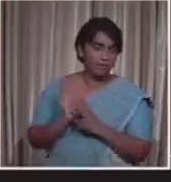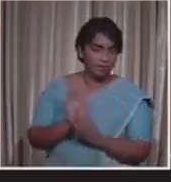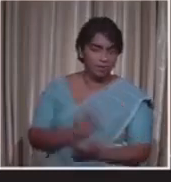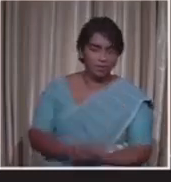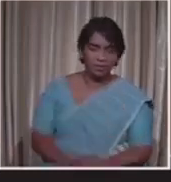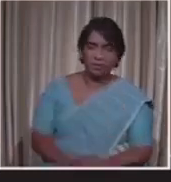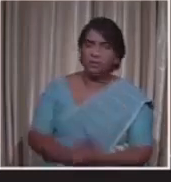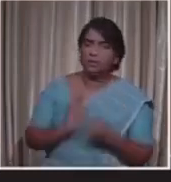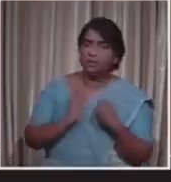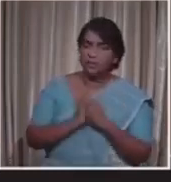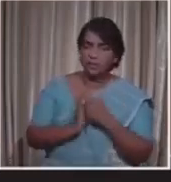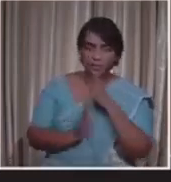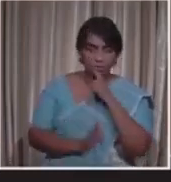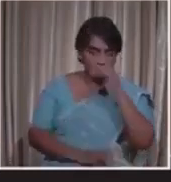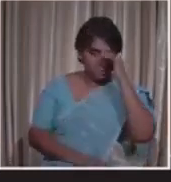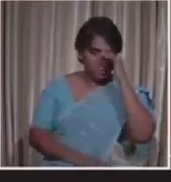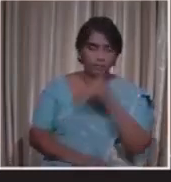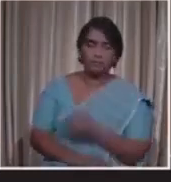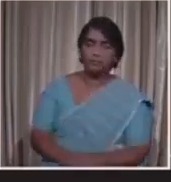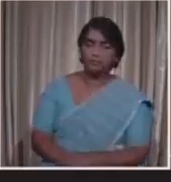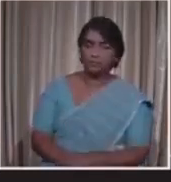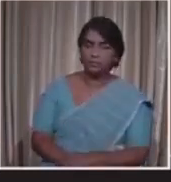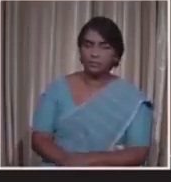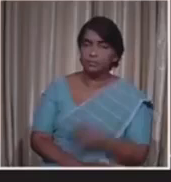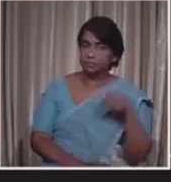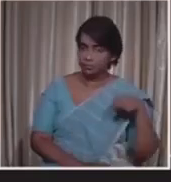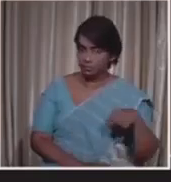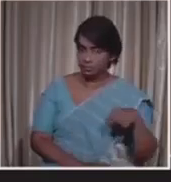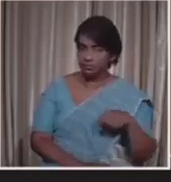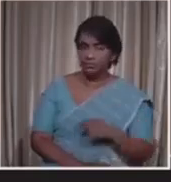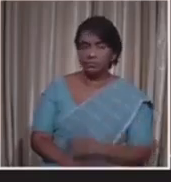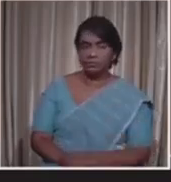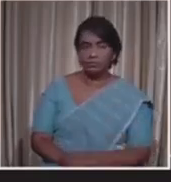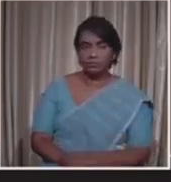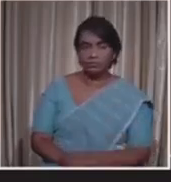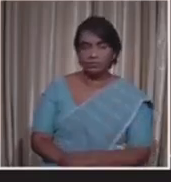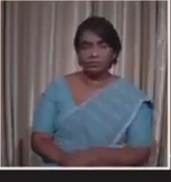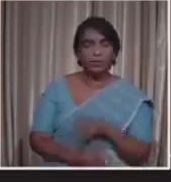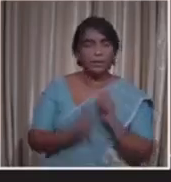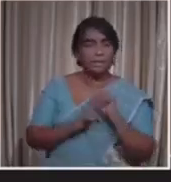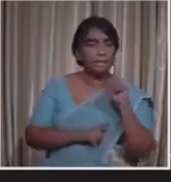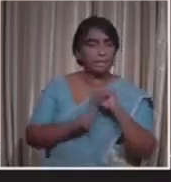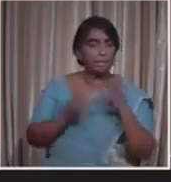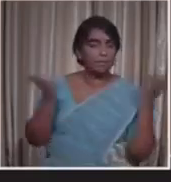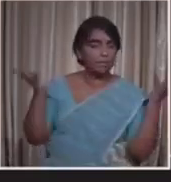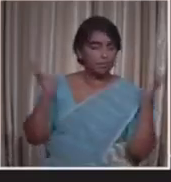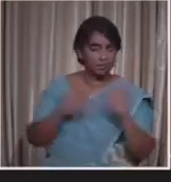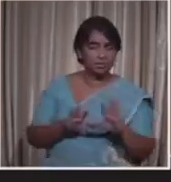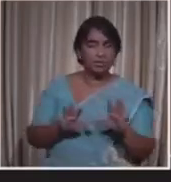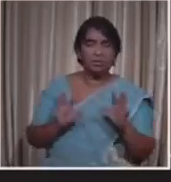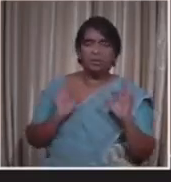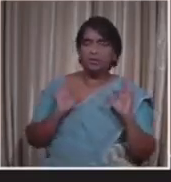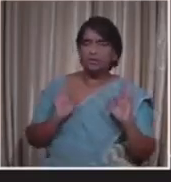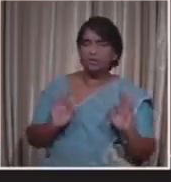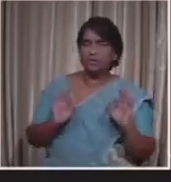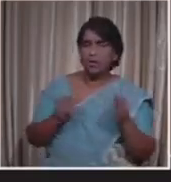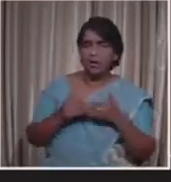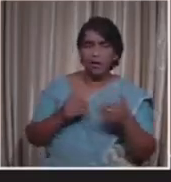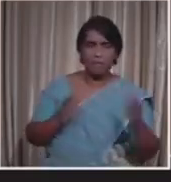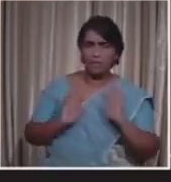විමල්ජනතුමනි. ගරු කතානායකතුමනි, දැන් අද අපි මේ පාර්ලිමේන්තුව රැස් වෙන්නේ සාමාන්‍ය තත්ත්වයක් යටතේ